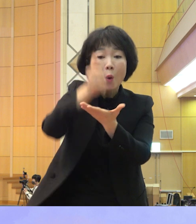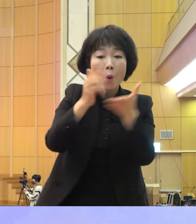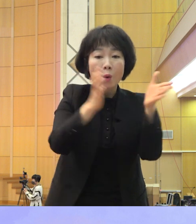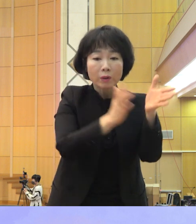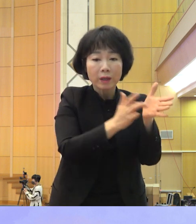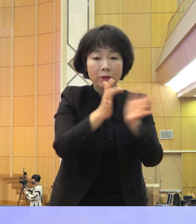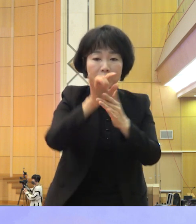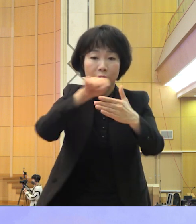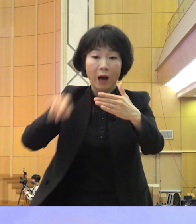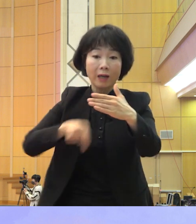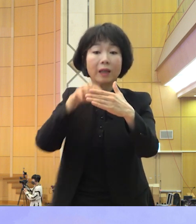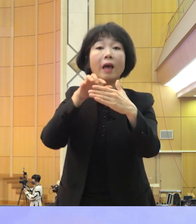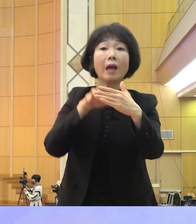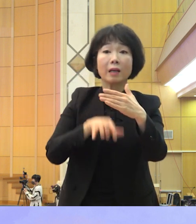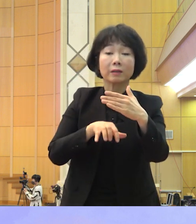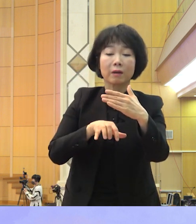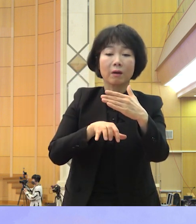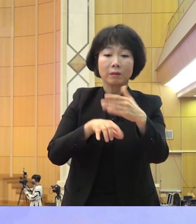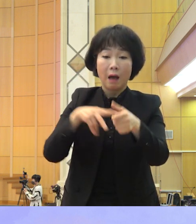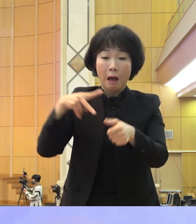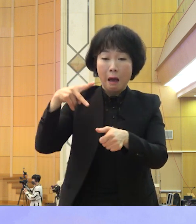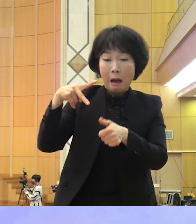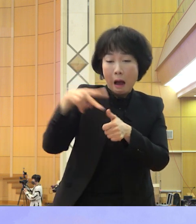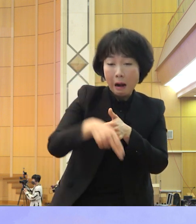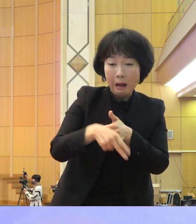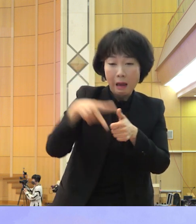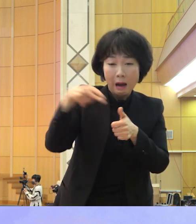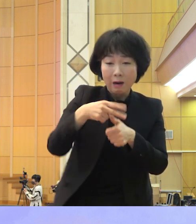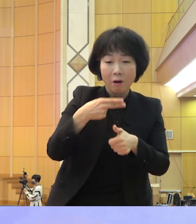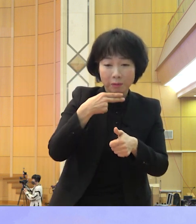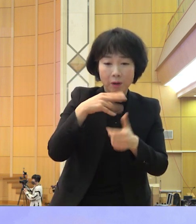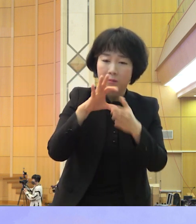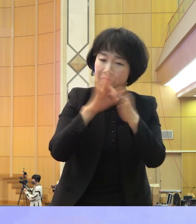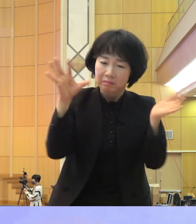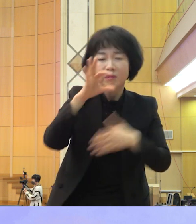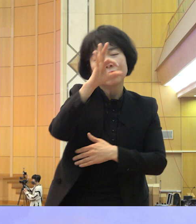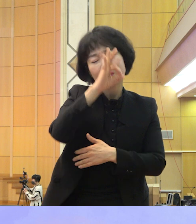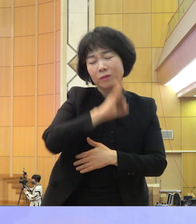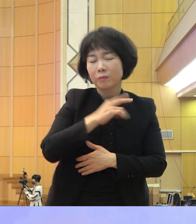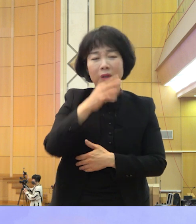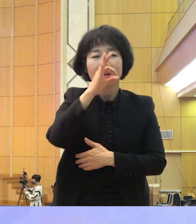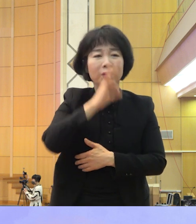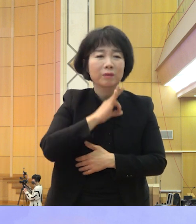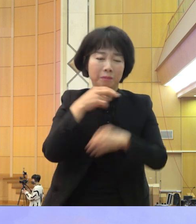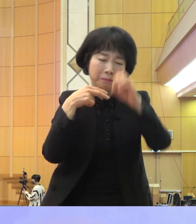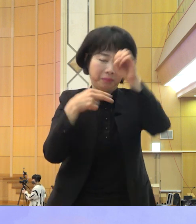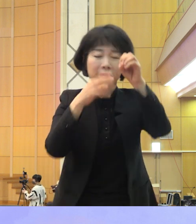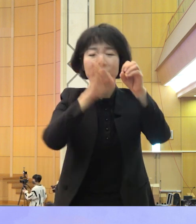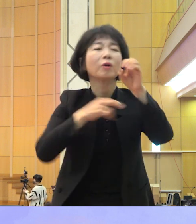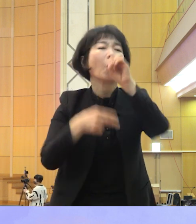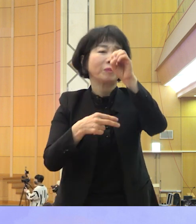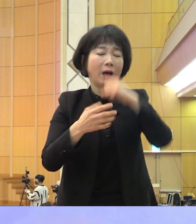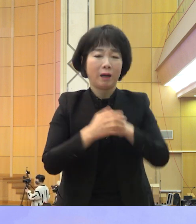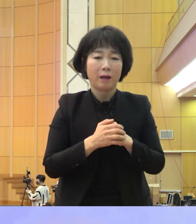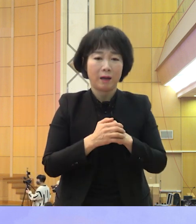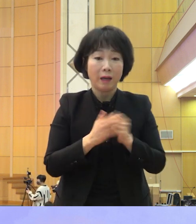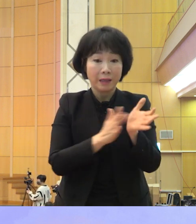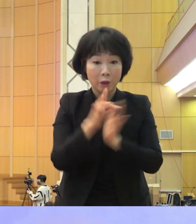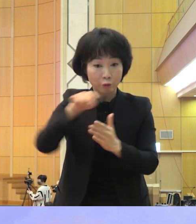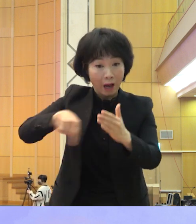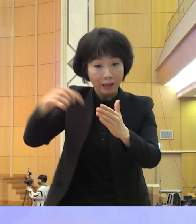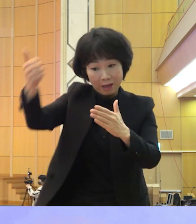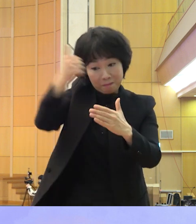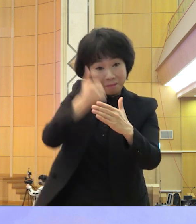안에서는, 예수 안에 있는 자는 할례나 무할례나 효력이 있어 없어? 없어. 예수 안에